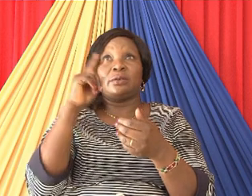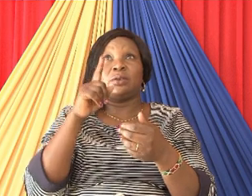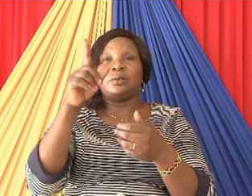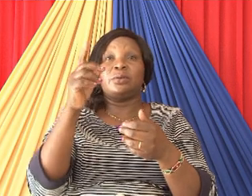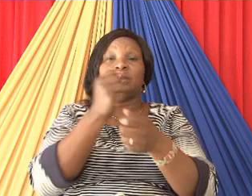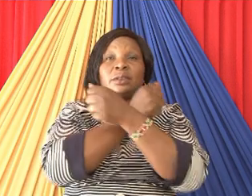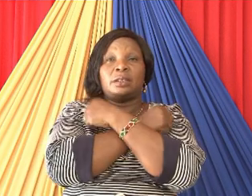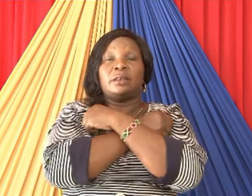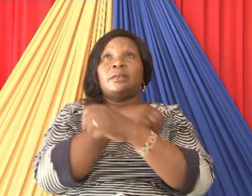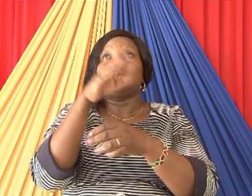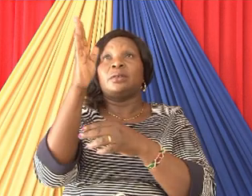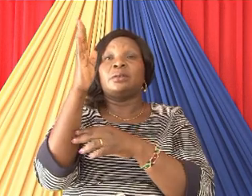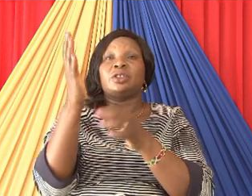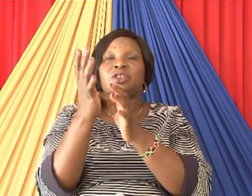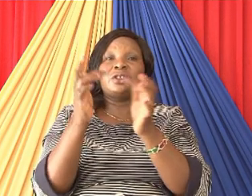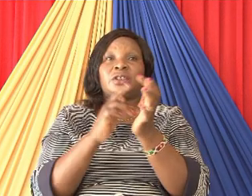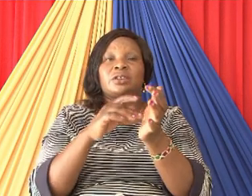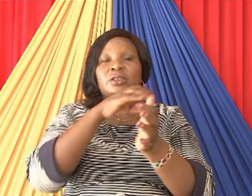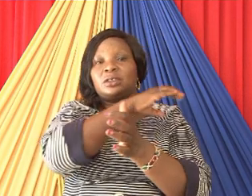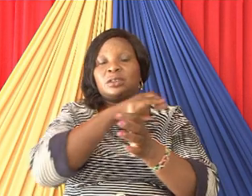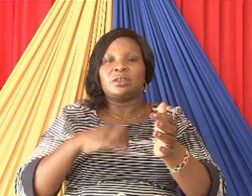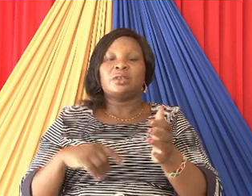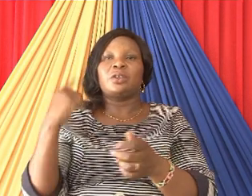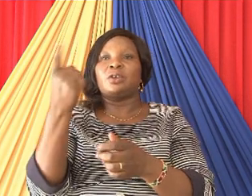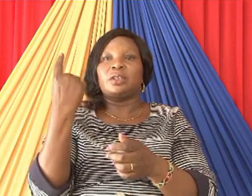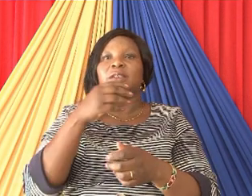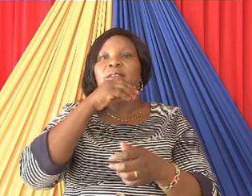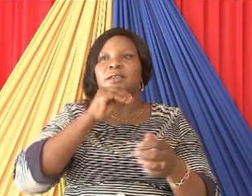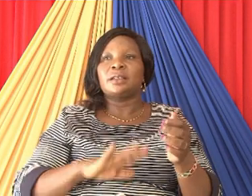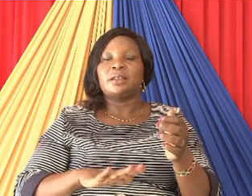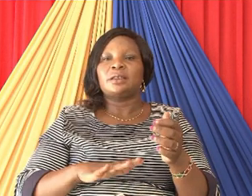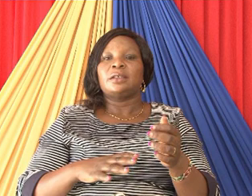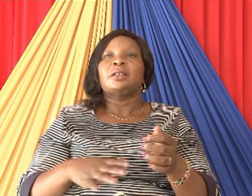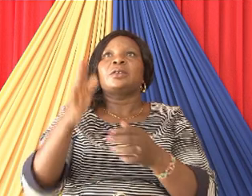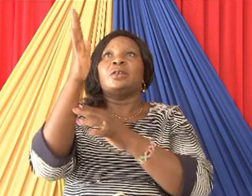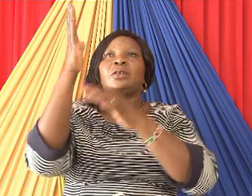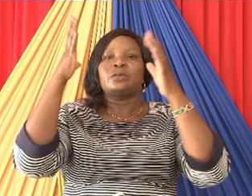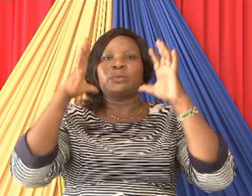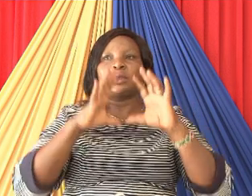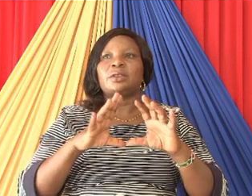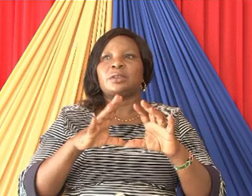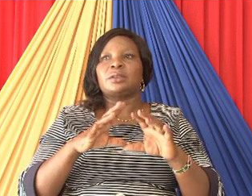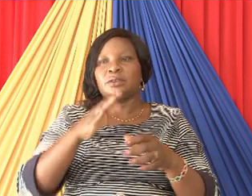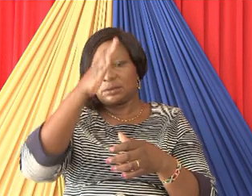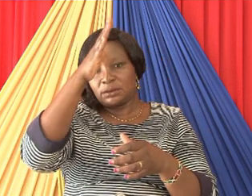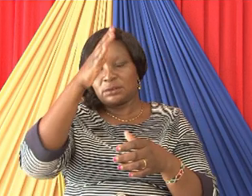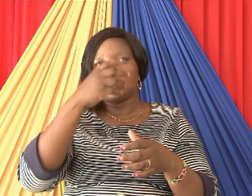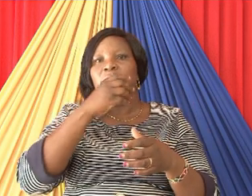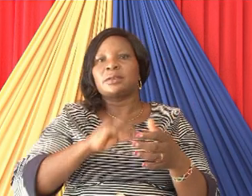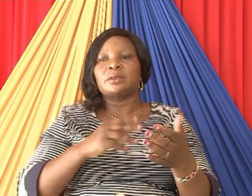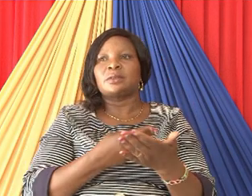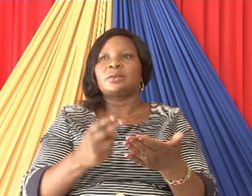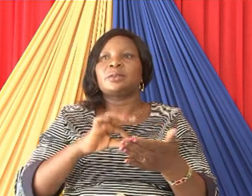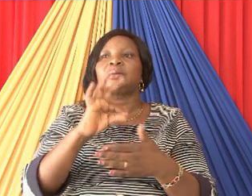Mungu. Na Yesu Kristo mwana wake wa kipekee Bwana wetu, nazo baraka zake Mwenyezi Mungu Baba, Mwana na Roho Mtakatifu ziwe